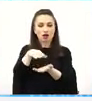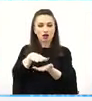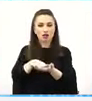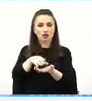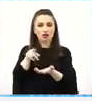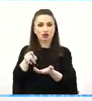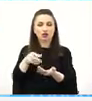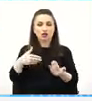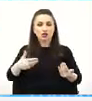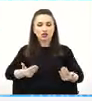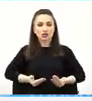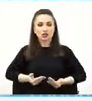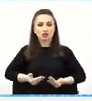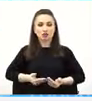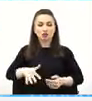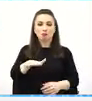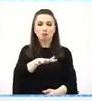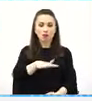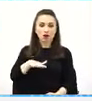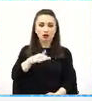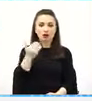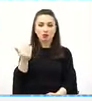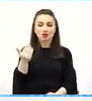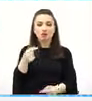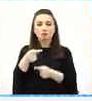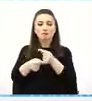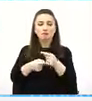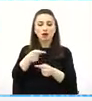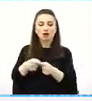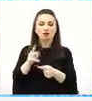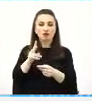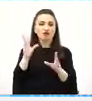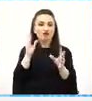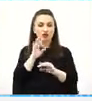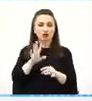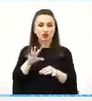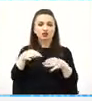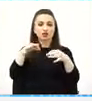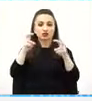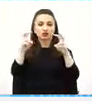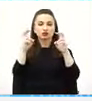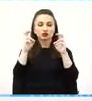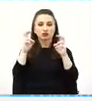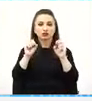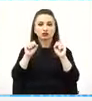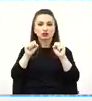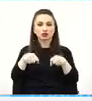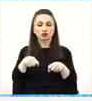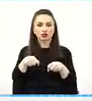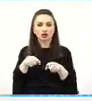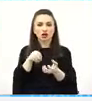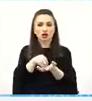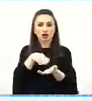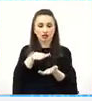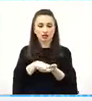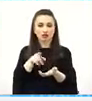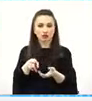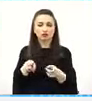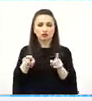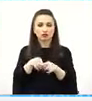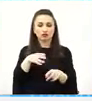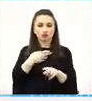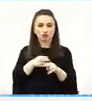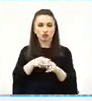რეგისტრირებული საცხოვრებელი ფართი და მისი მემკვიდრეები ვერ ახერხებენ სატრანსპორტო საშუალებების რეგისტრაციას. Ჩვენ